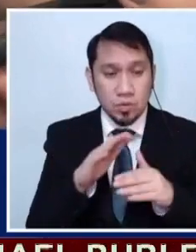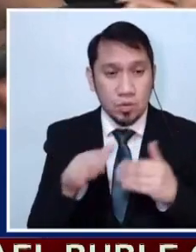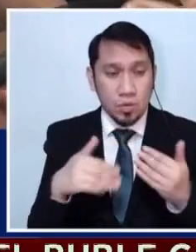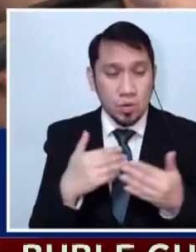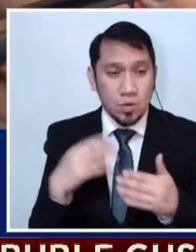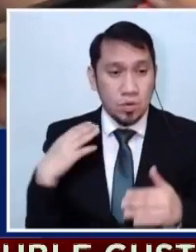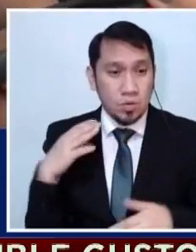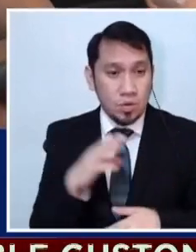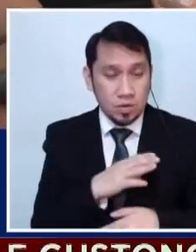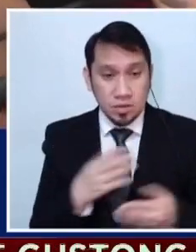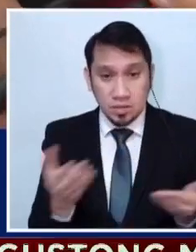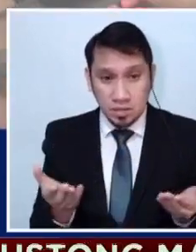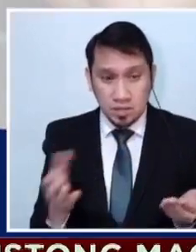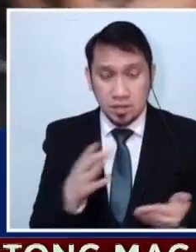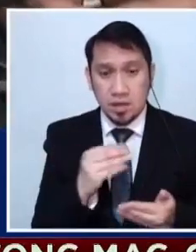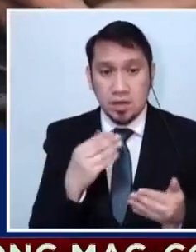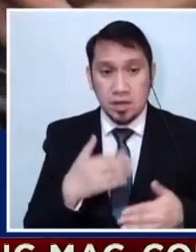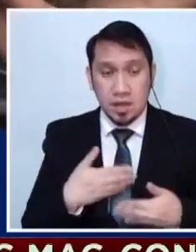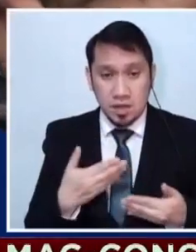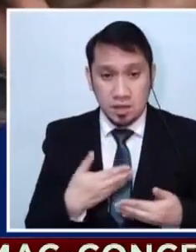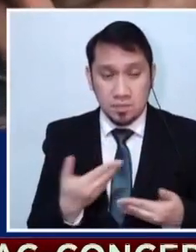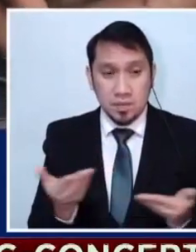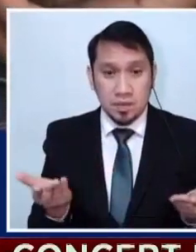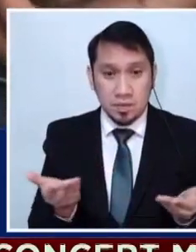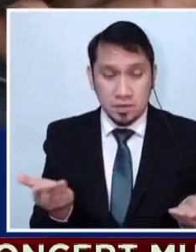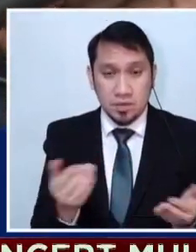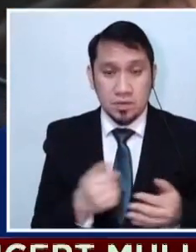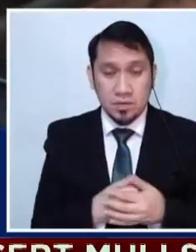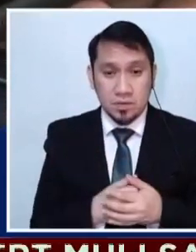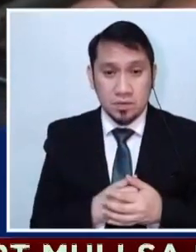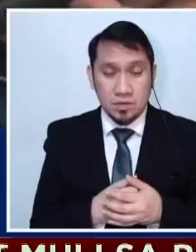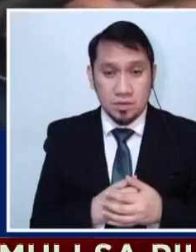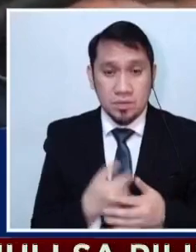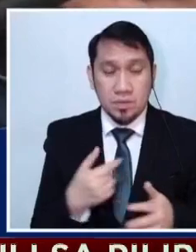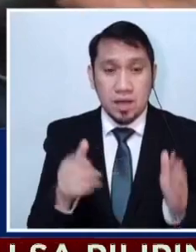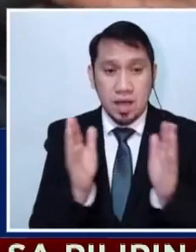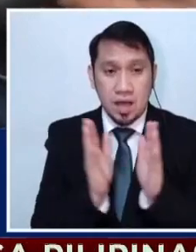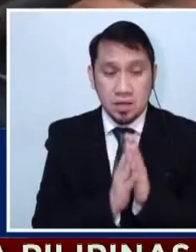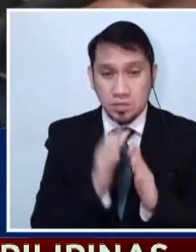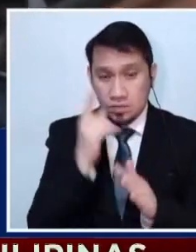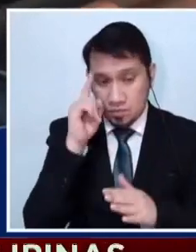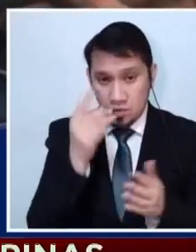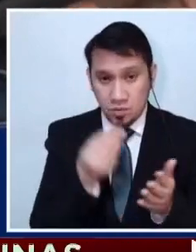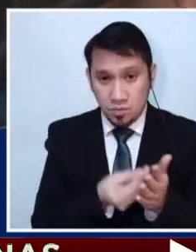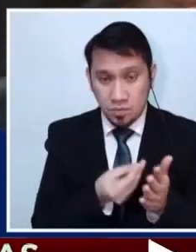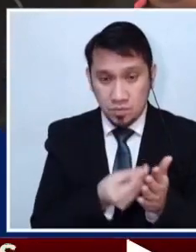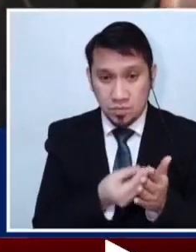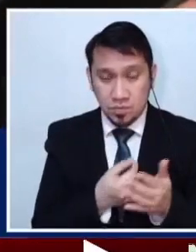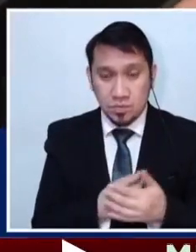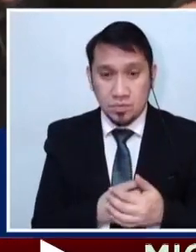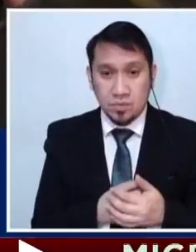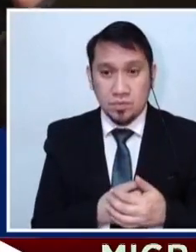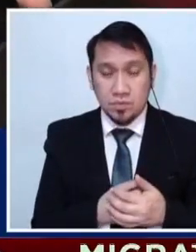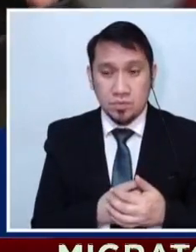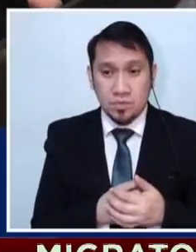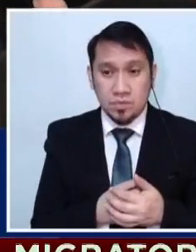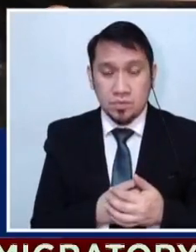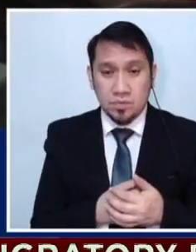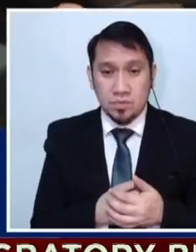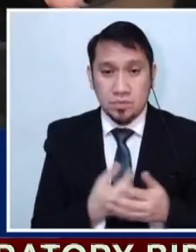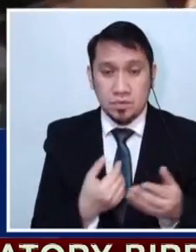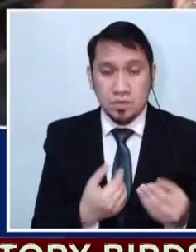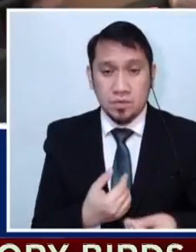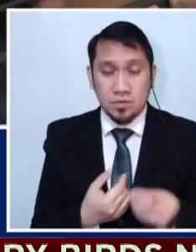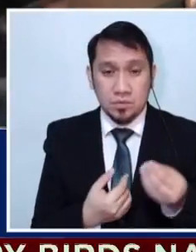am happy that they are here. They asked for funding and that it be transferred to the office of the